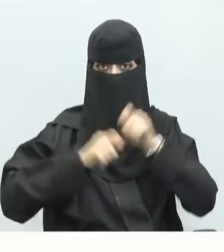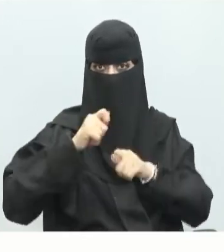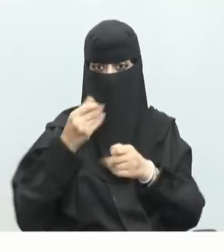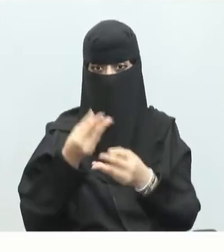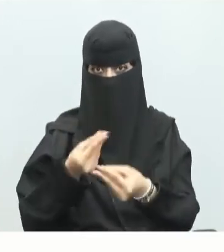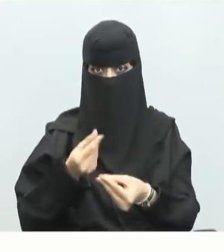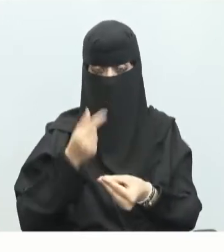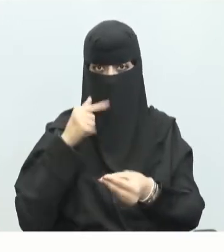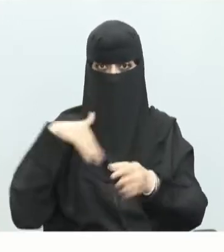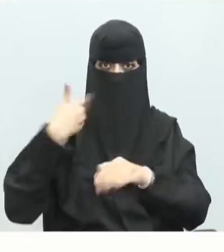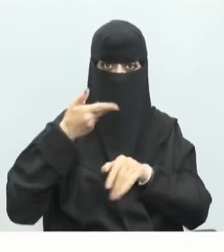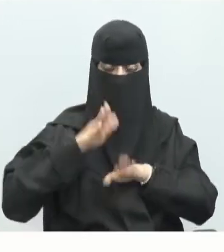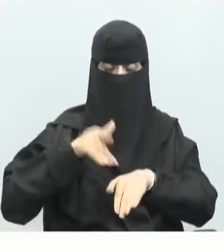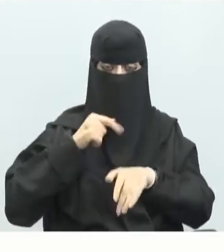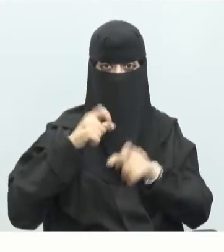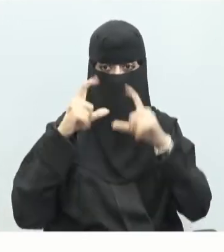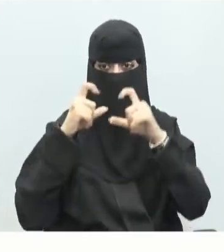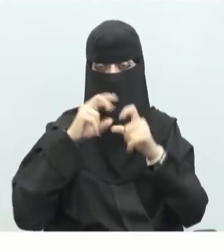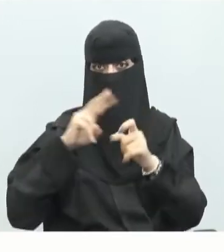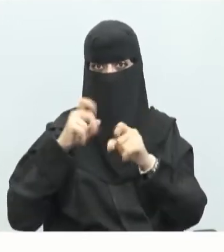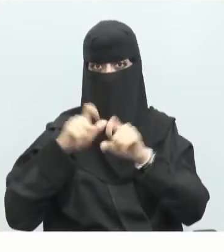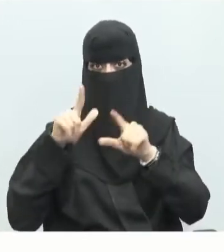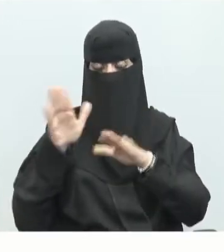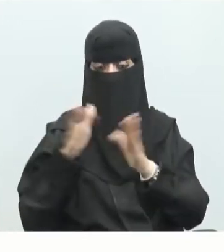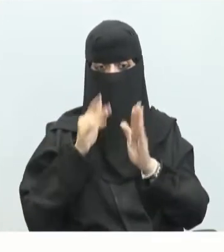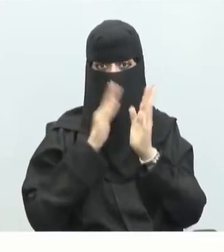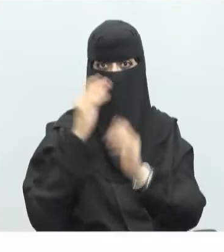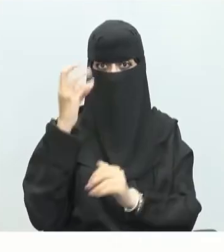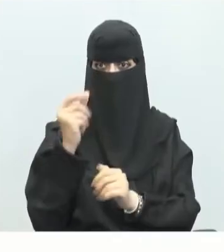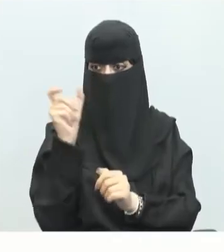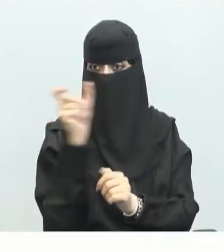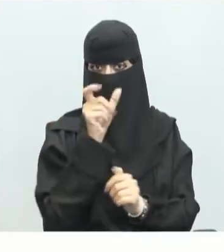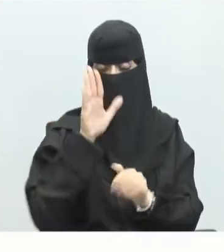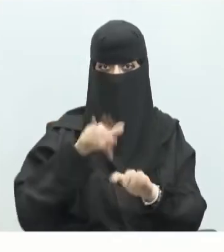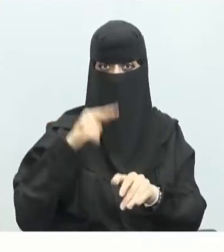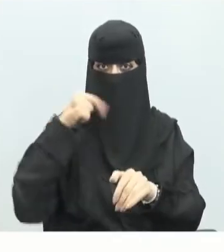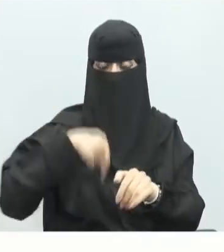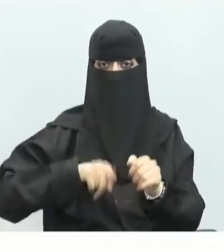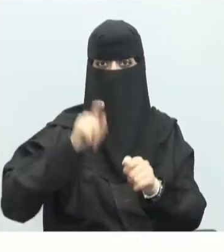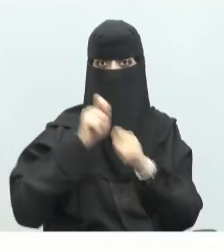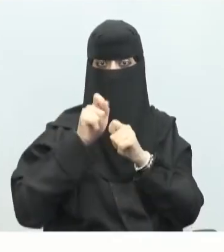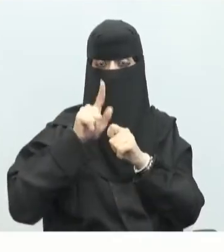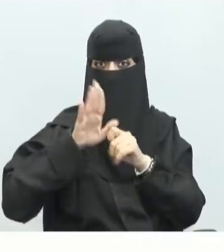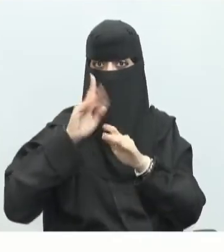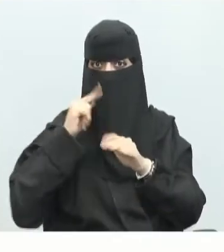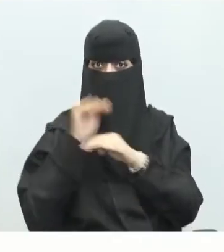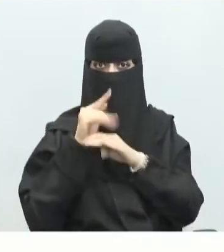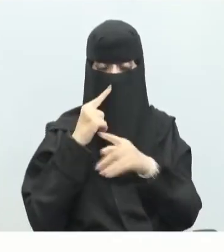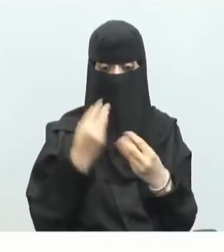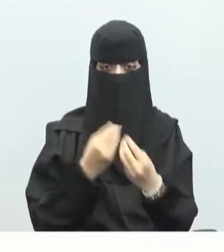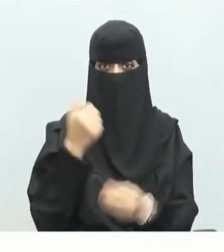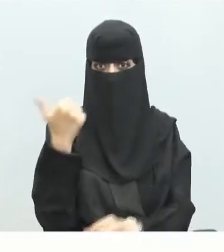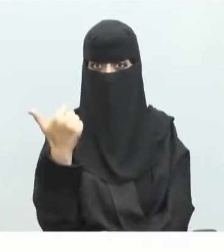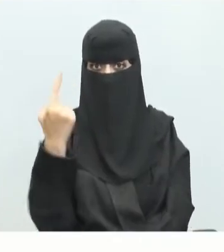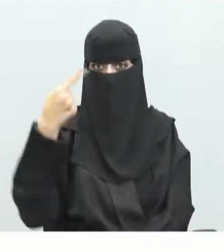ملموسه وايضا رسوم توضيحيه المفردات اللي راح نتعلمها باذن الله اليوم سته عشر